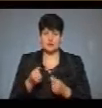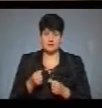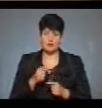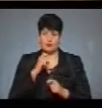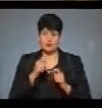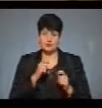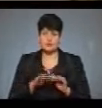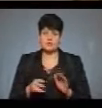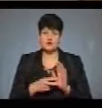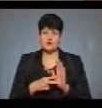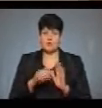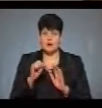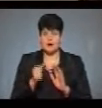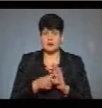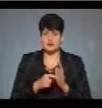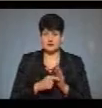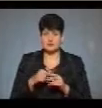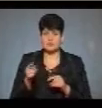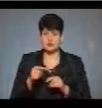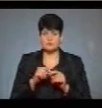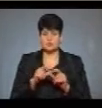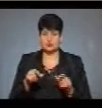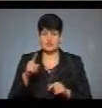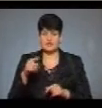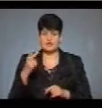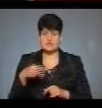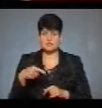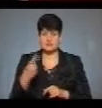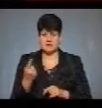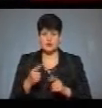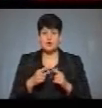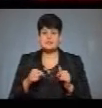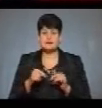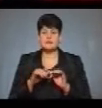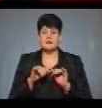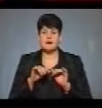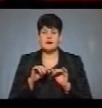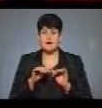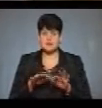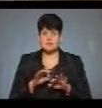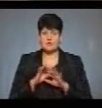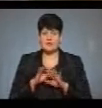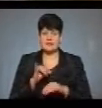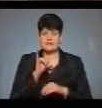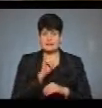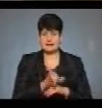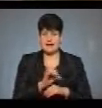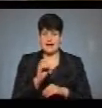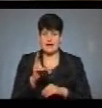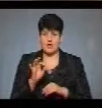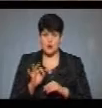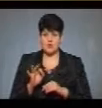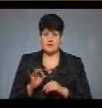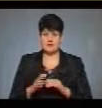учні 7 А-класу Тернопільської школи номер 21. Організатори акції «Пакетам торба» провели для них екологічний